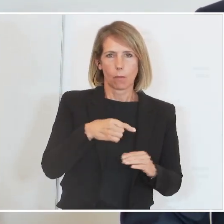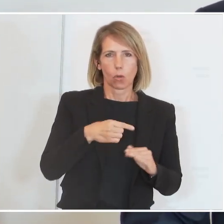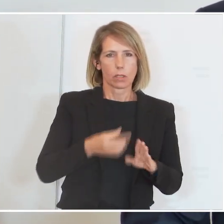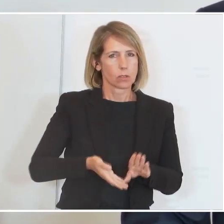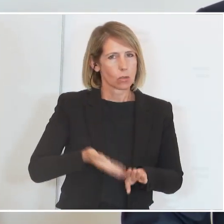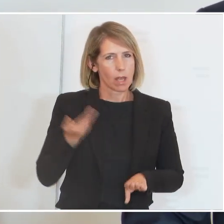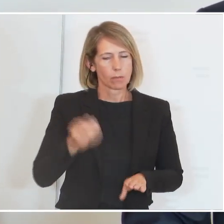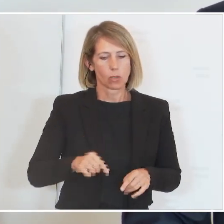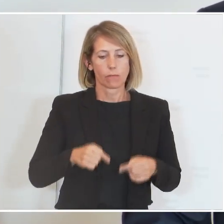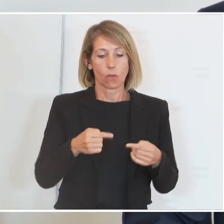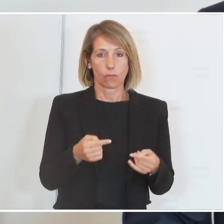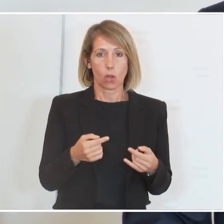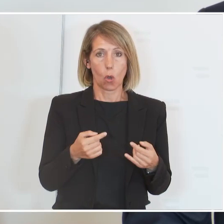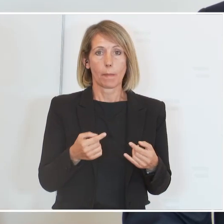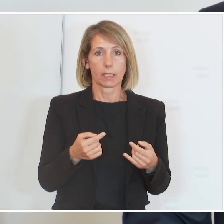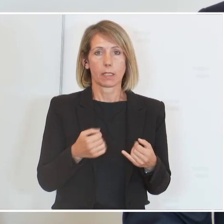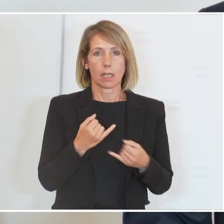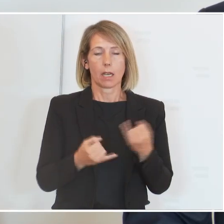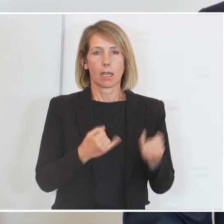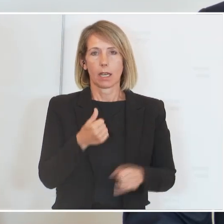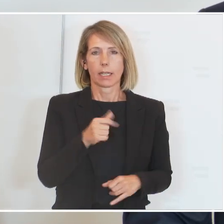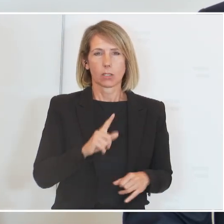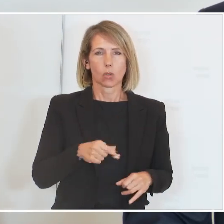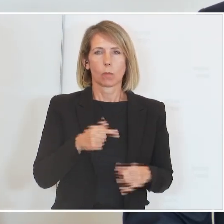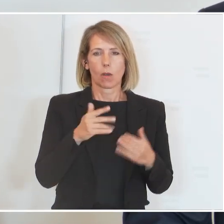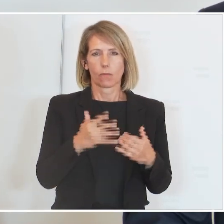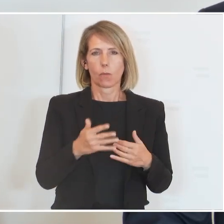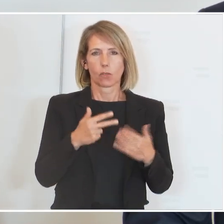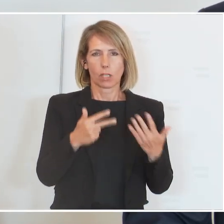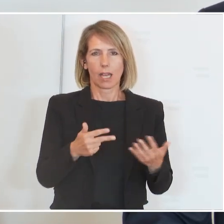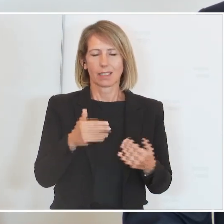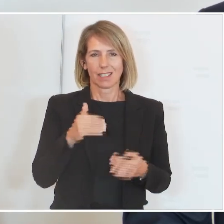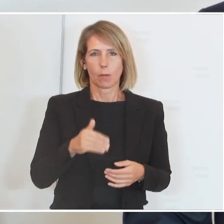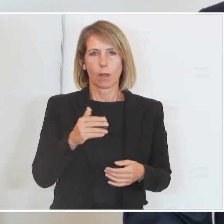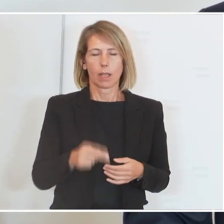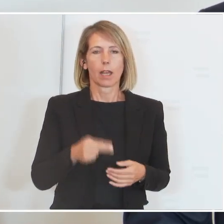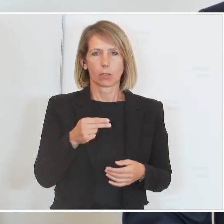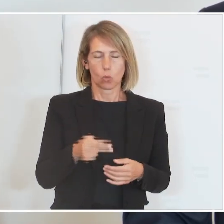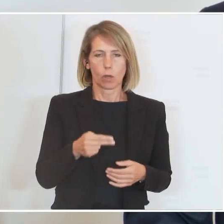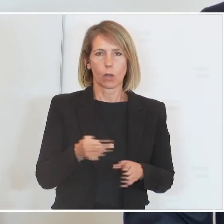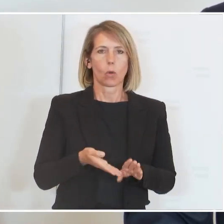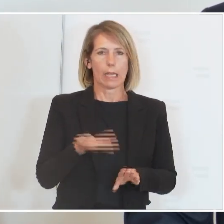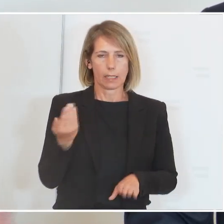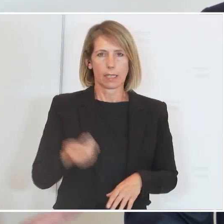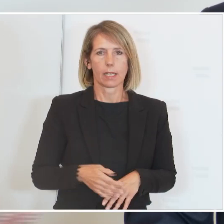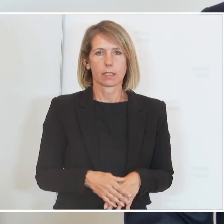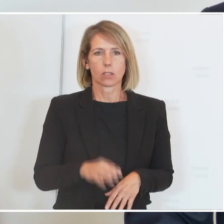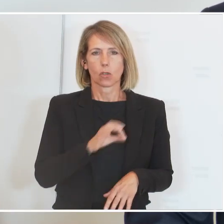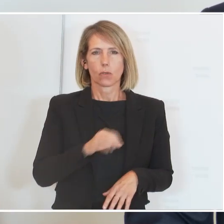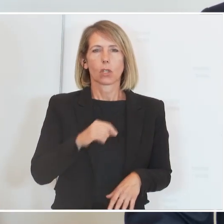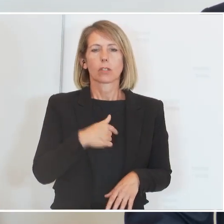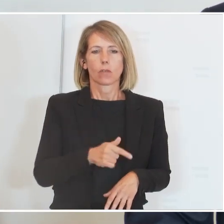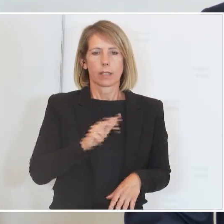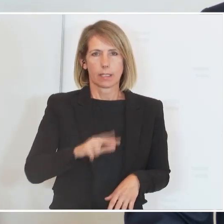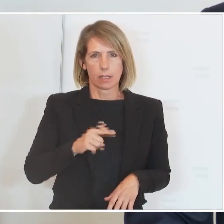Progression im kommenden Jahr um 1,85 Milliarden Euro entlasten, allein für das Jahr 2023. Zwei